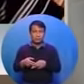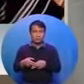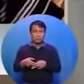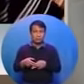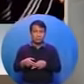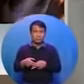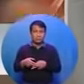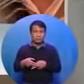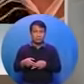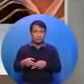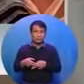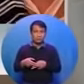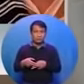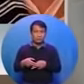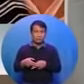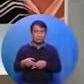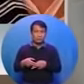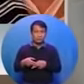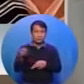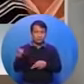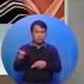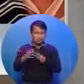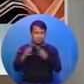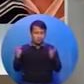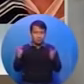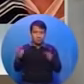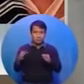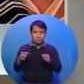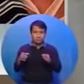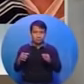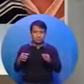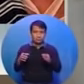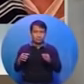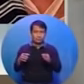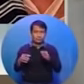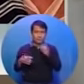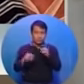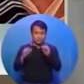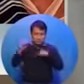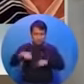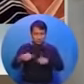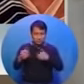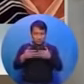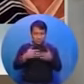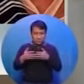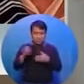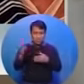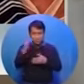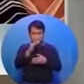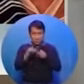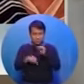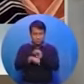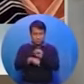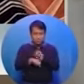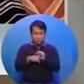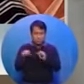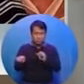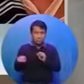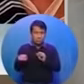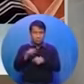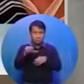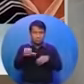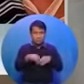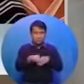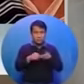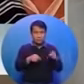yes, likelihood na yung kahiyan na, dinulot nito, eh baka hindi na siya ganang maghanap ng trabaho o wala lang tatanggap sa kanya sa trabaho. Yung mga